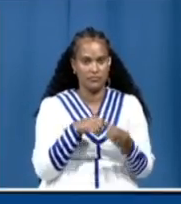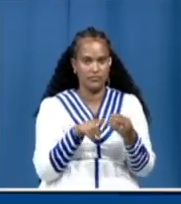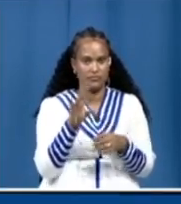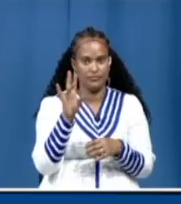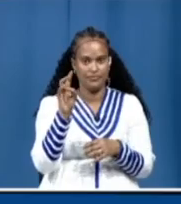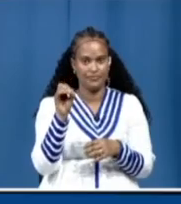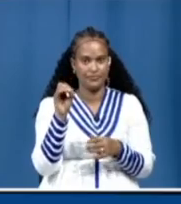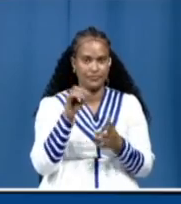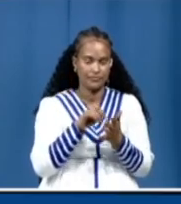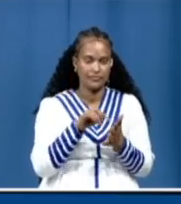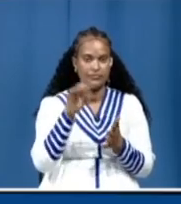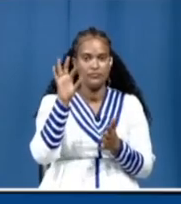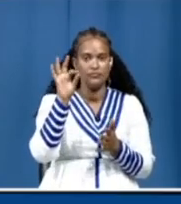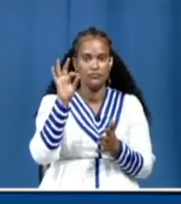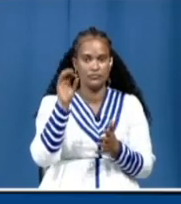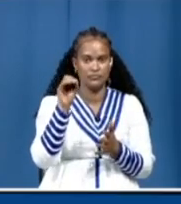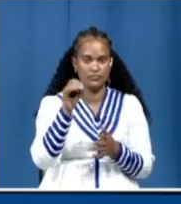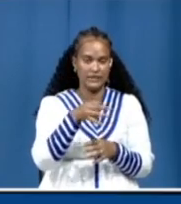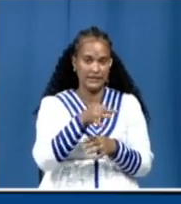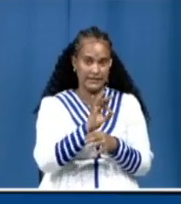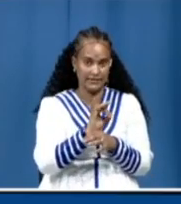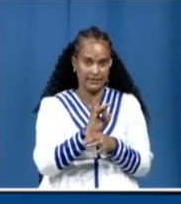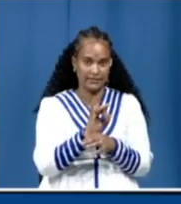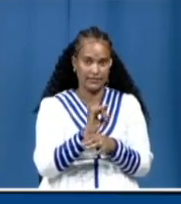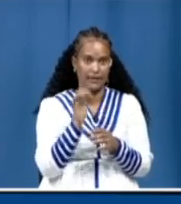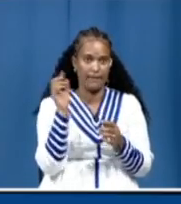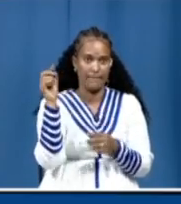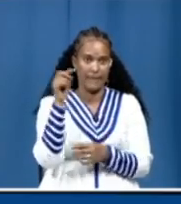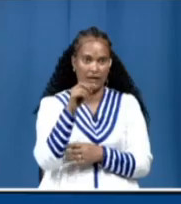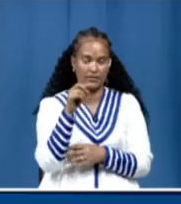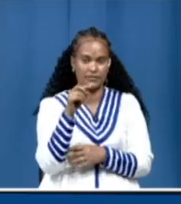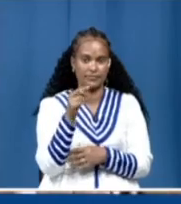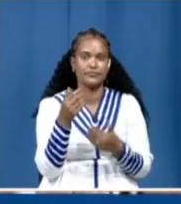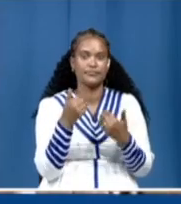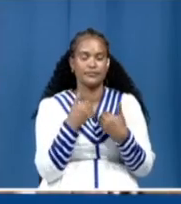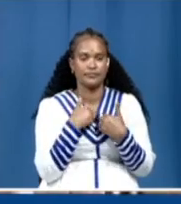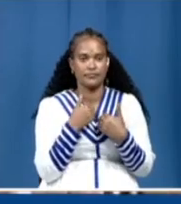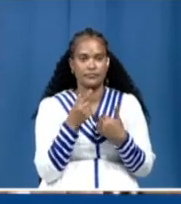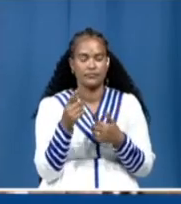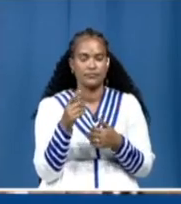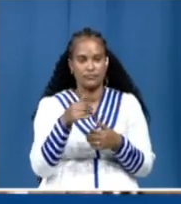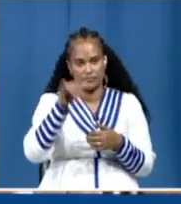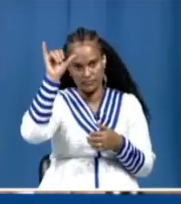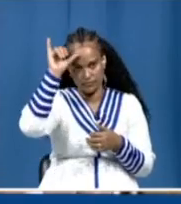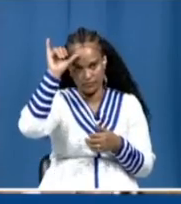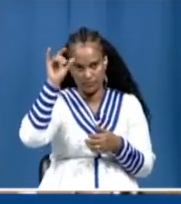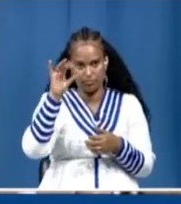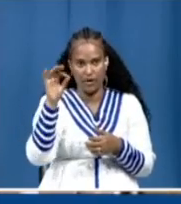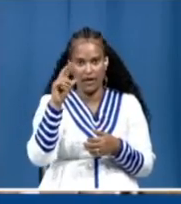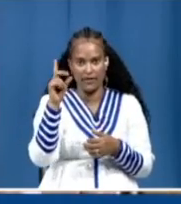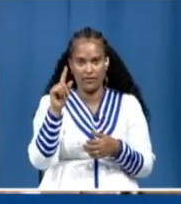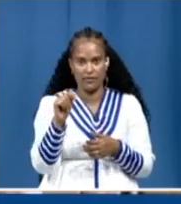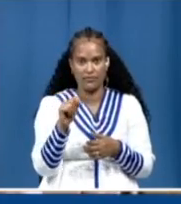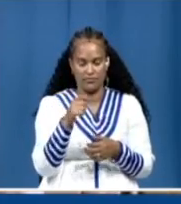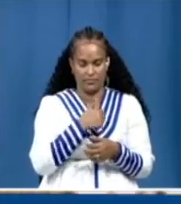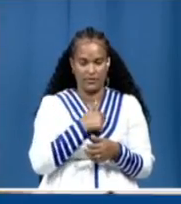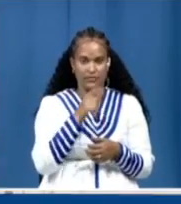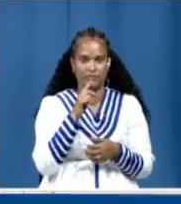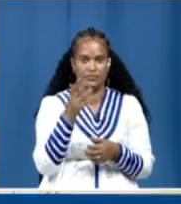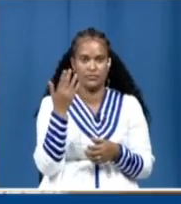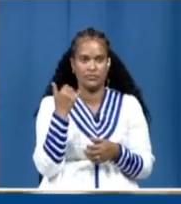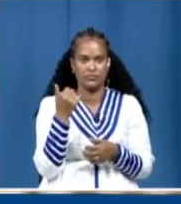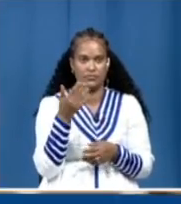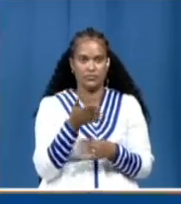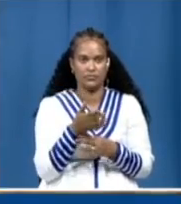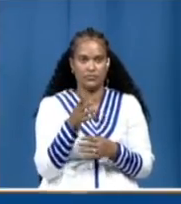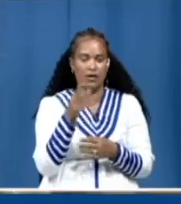توسو عصر تیس عزلو لیتر اما علتی علّه تن کفتی بگه نی علیت ریتی نیره هر